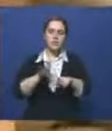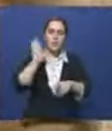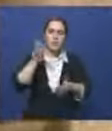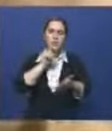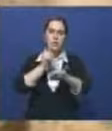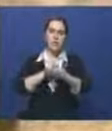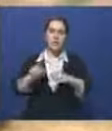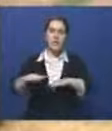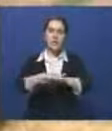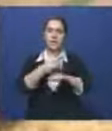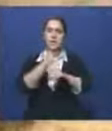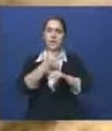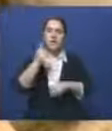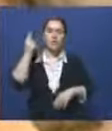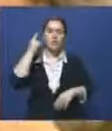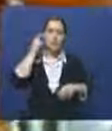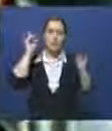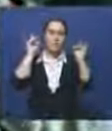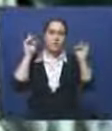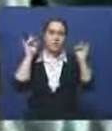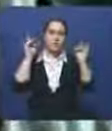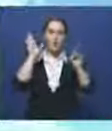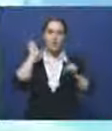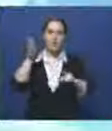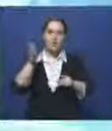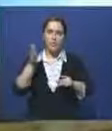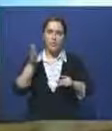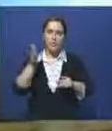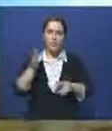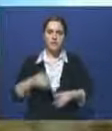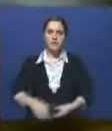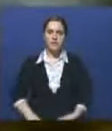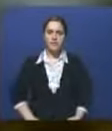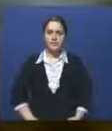тогда зрители впервые услышат прекрасные звуки, издаваемые